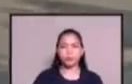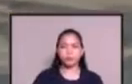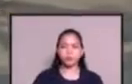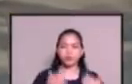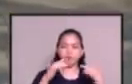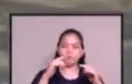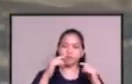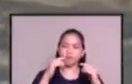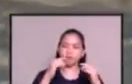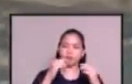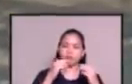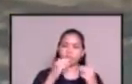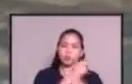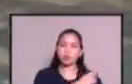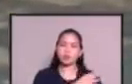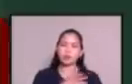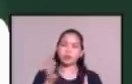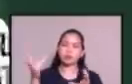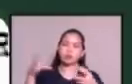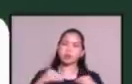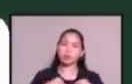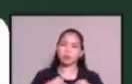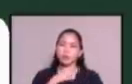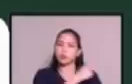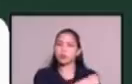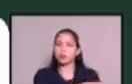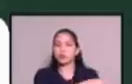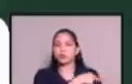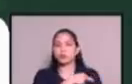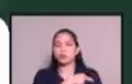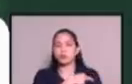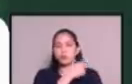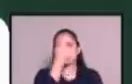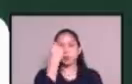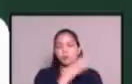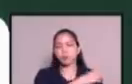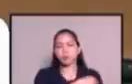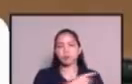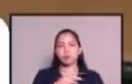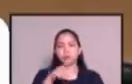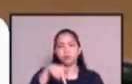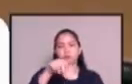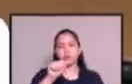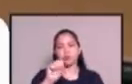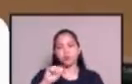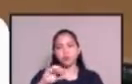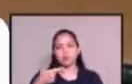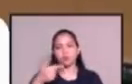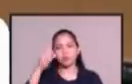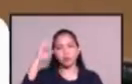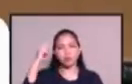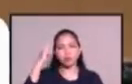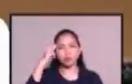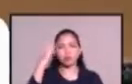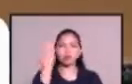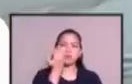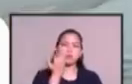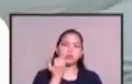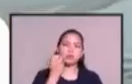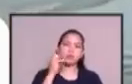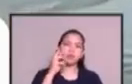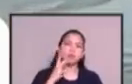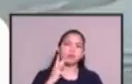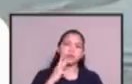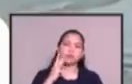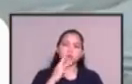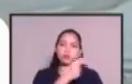Limitado na ang mga pasyenteng tinatanggap na ma-confine sa Rizal Medical Center sa Pasig. Ang dahilan, ang kapos na supply ng tubig